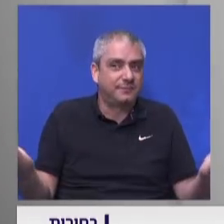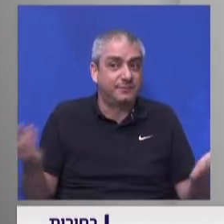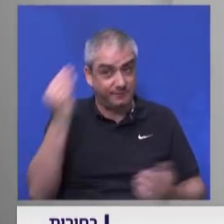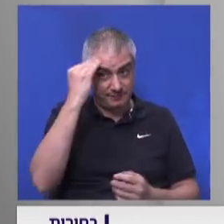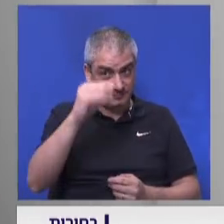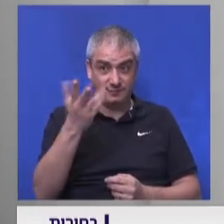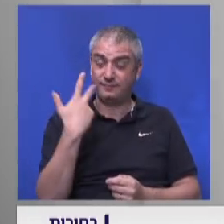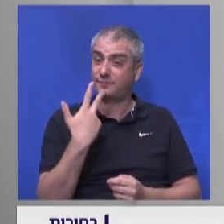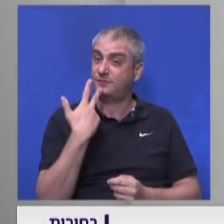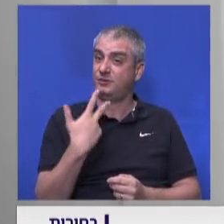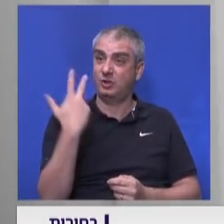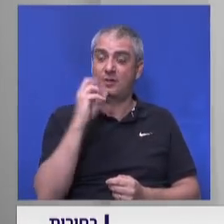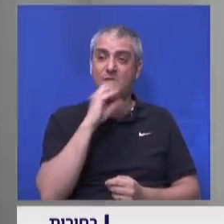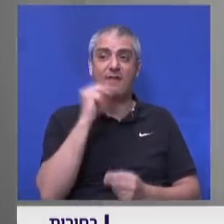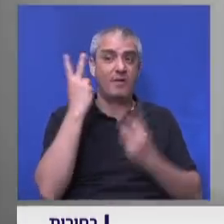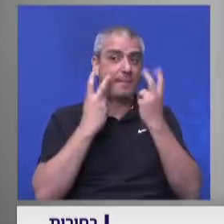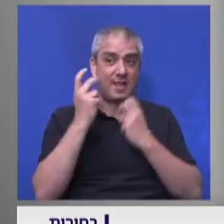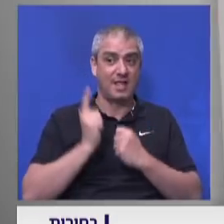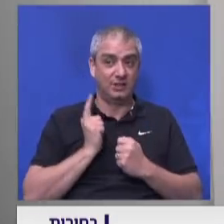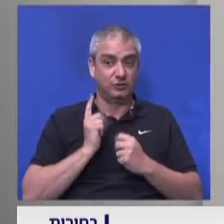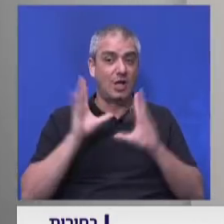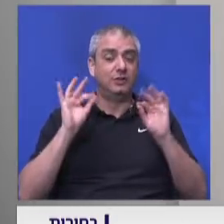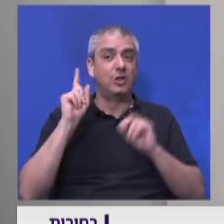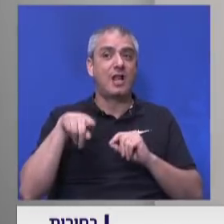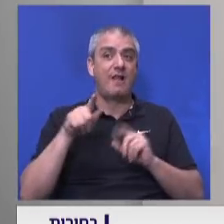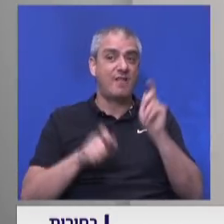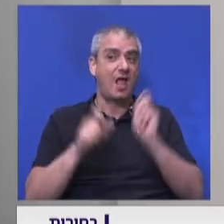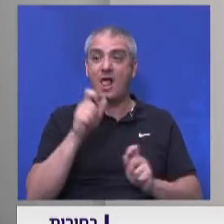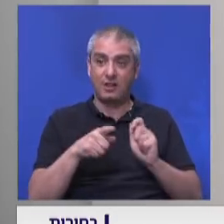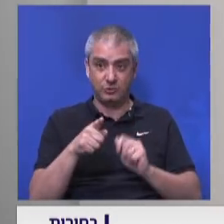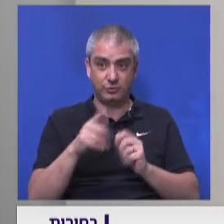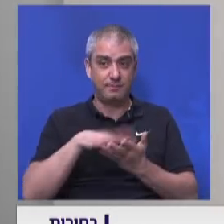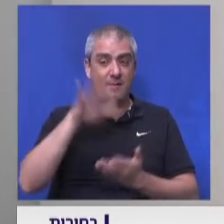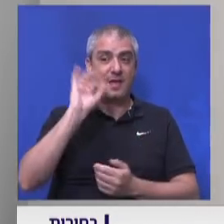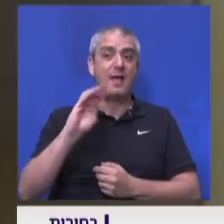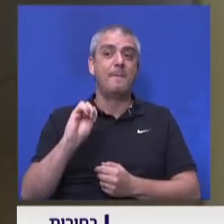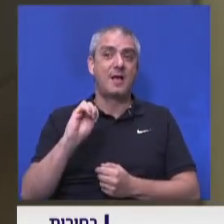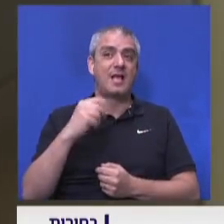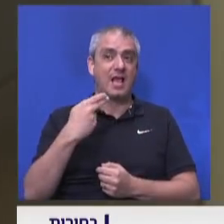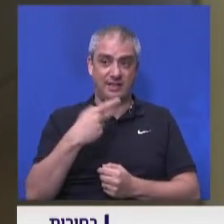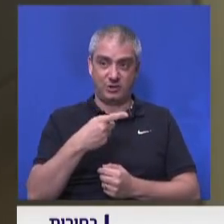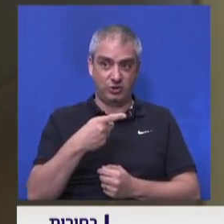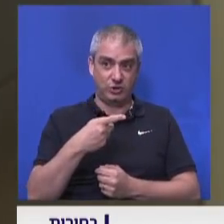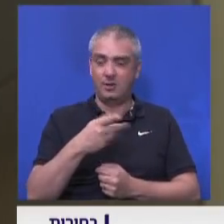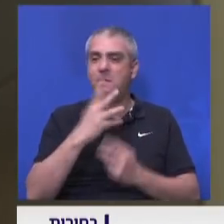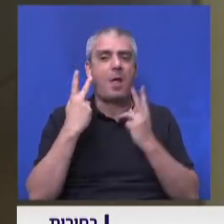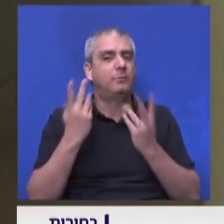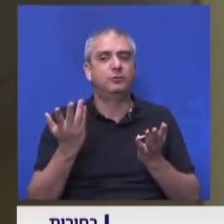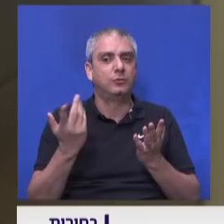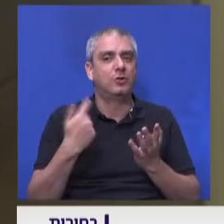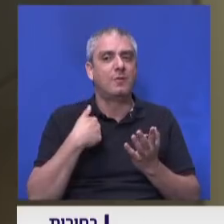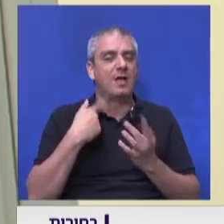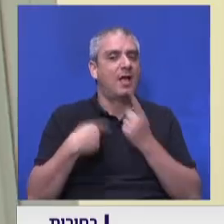כ3 שנים דלף מידע אישי של עשרות אלפי אנשים ממאגרי MyHeritage. מה המשמעות של זה שמיי-הריטג' לא